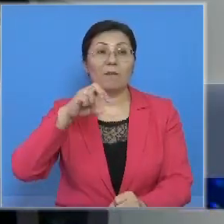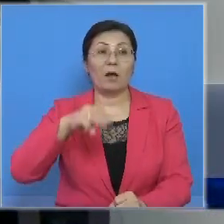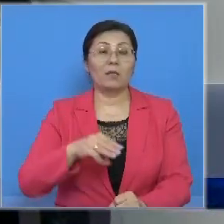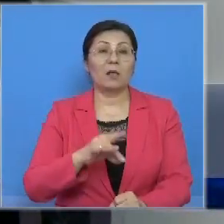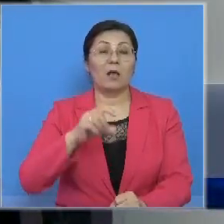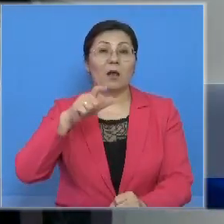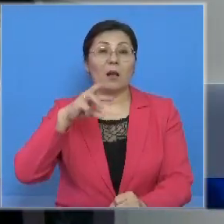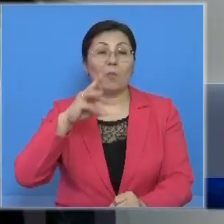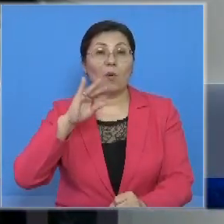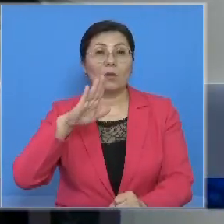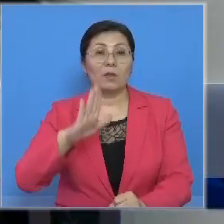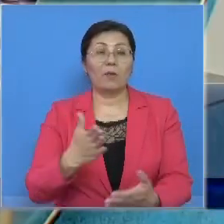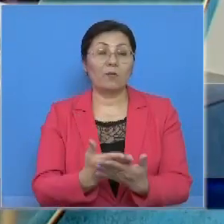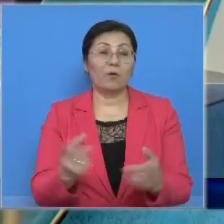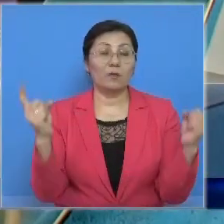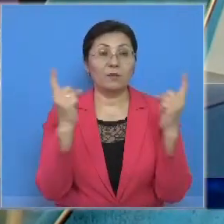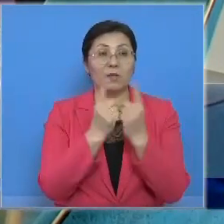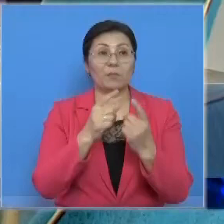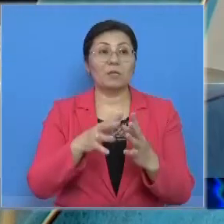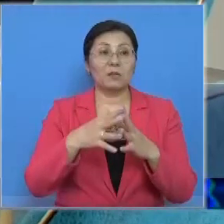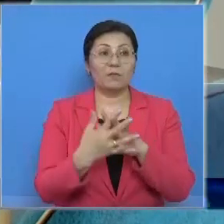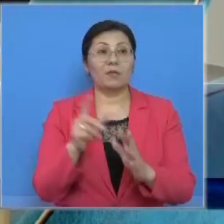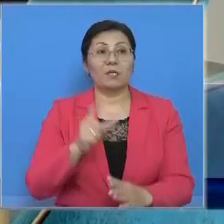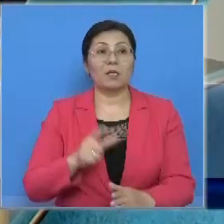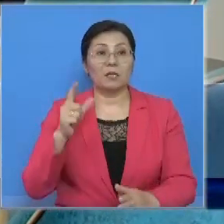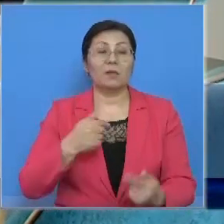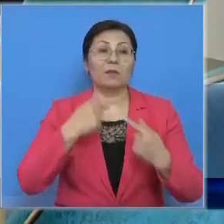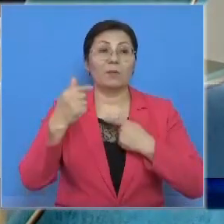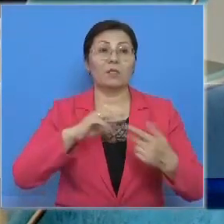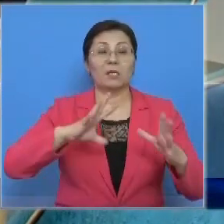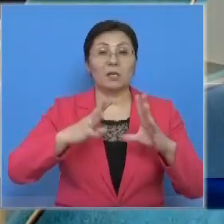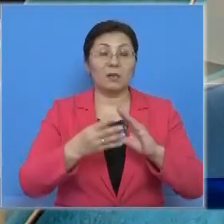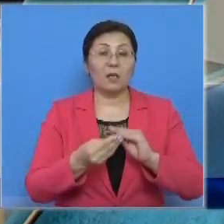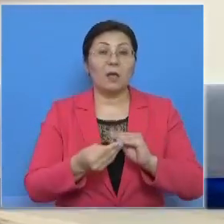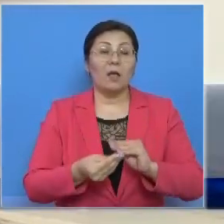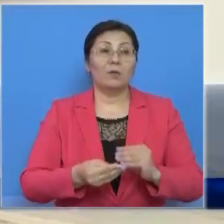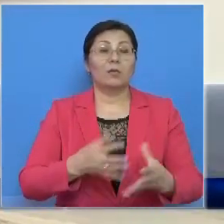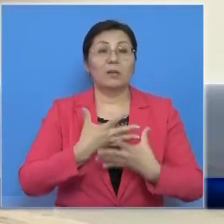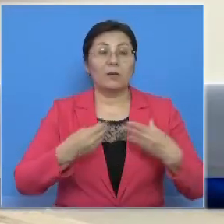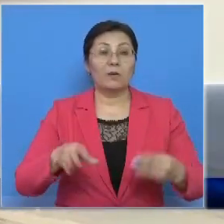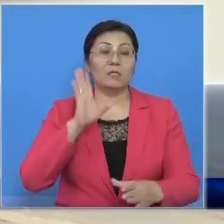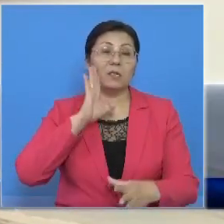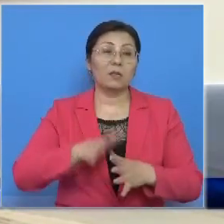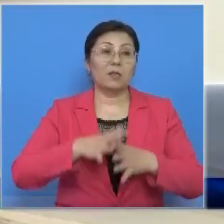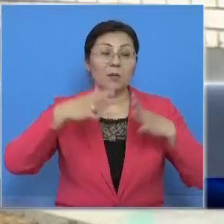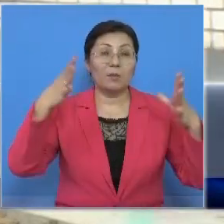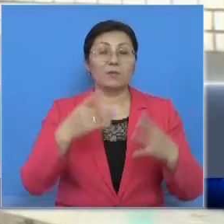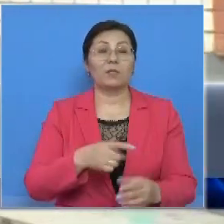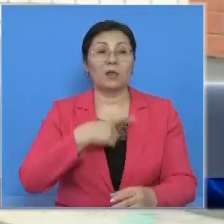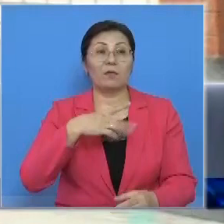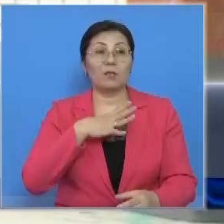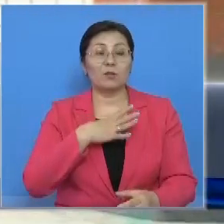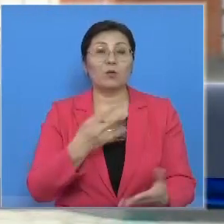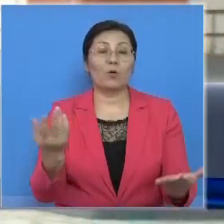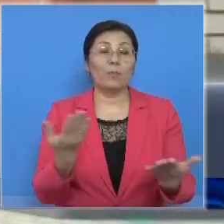ходе посещения поселка он встретился с жителями, пострадавшими в результате весеннего паводка, и сообщил, что в качестве поддержки построит